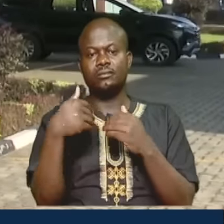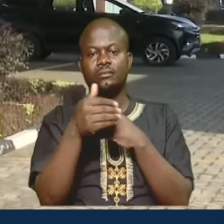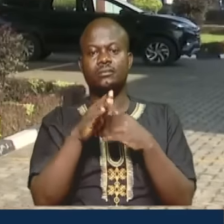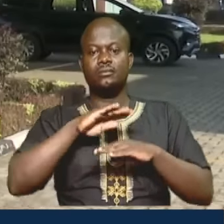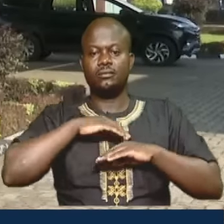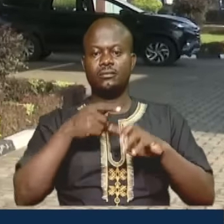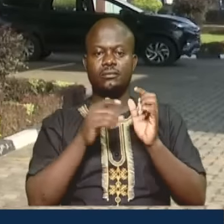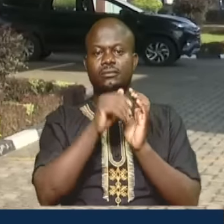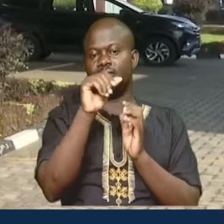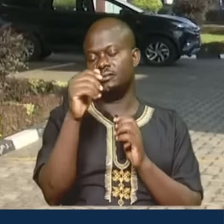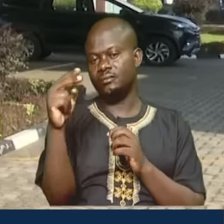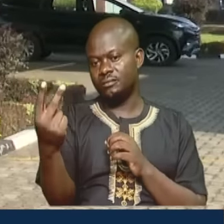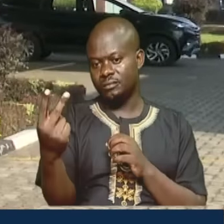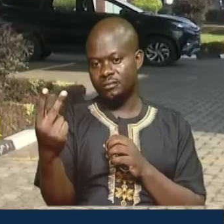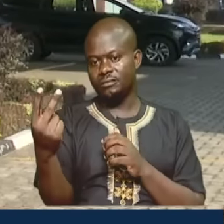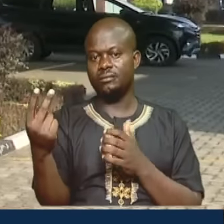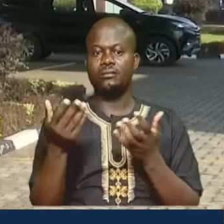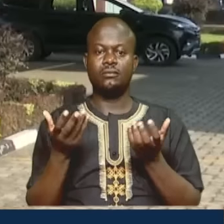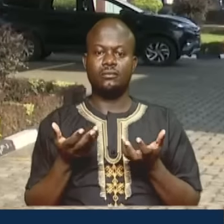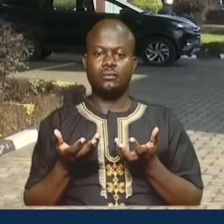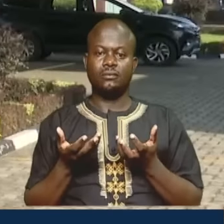ikindi cya kabiri nuko